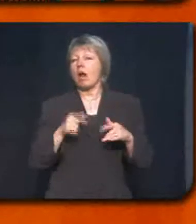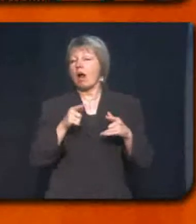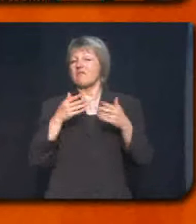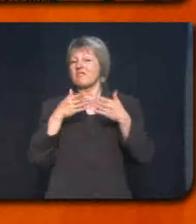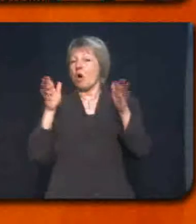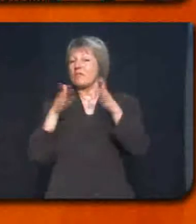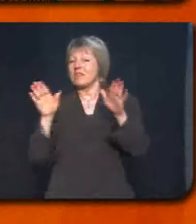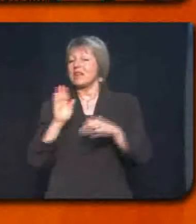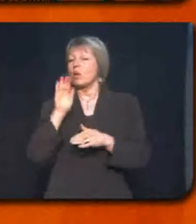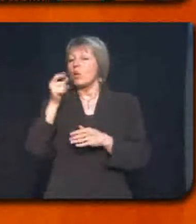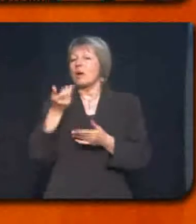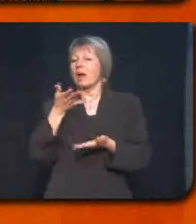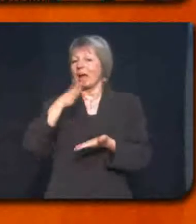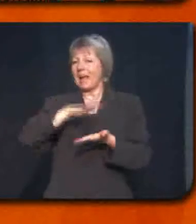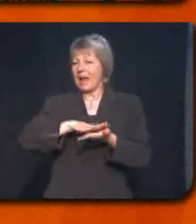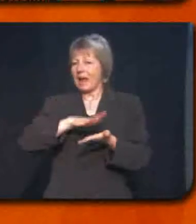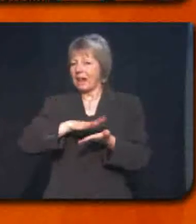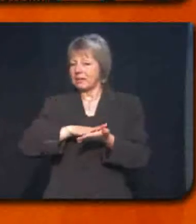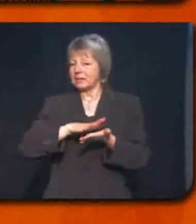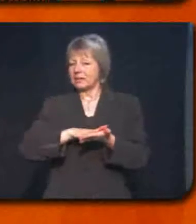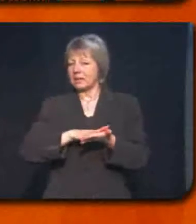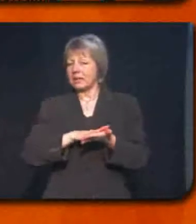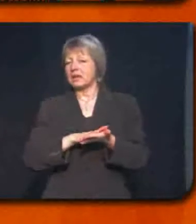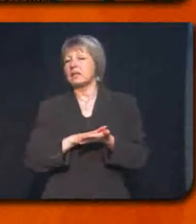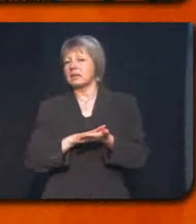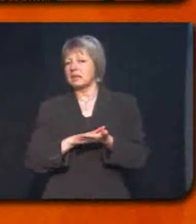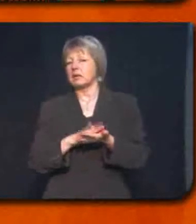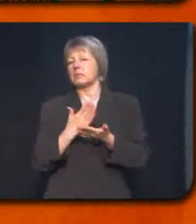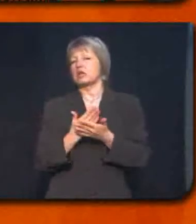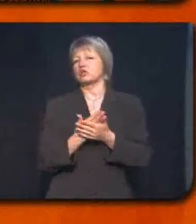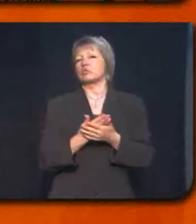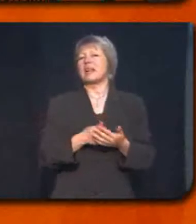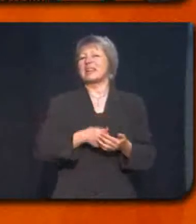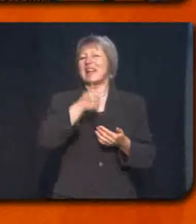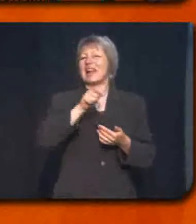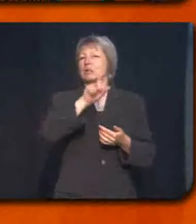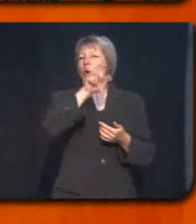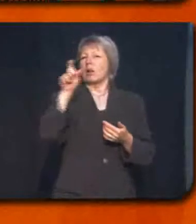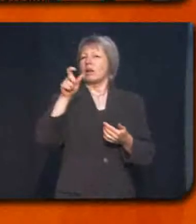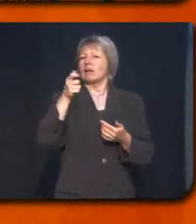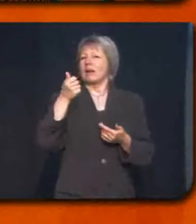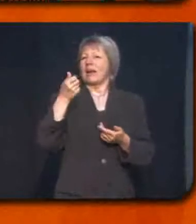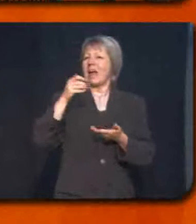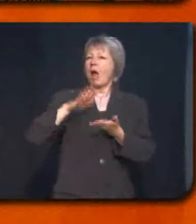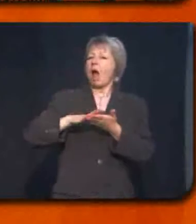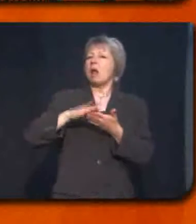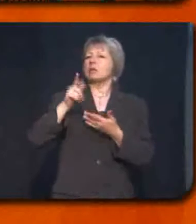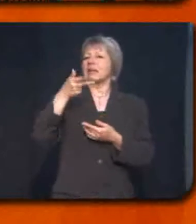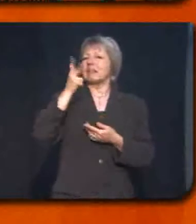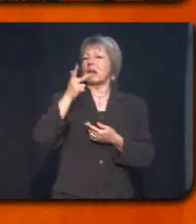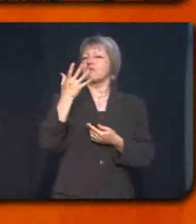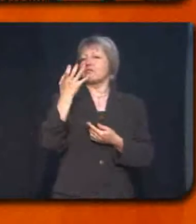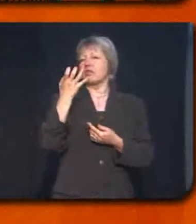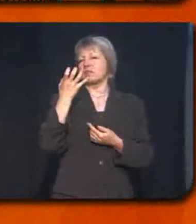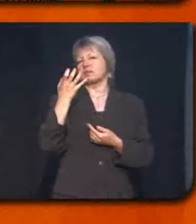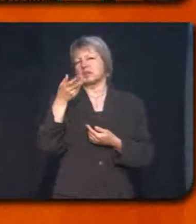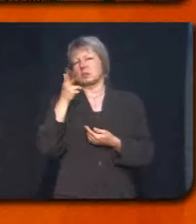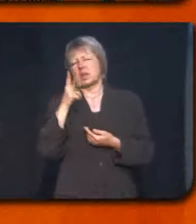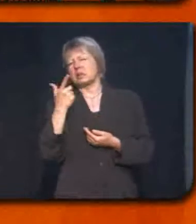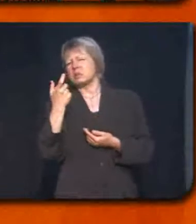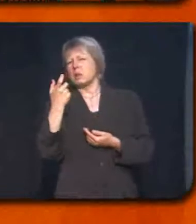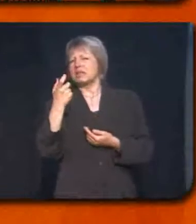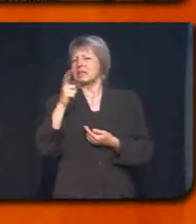Gehältern der Vorsitzende des Direktoriums verdient beispielsweise 350.000 Euro etwa oder